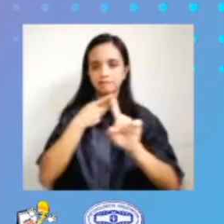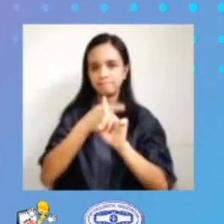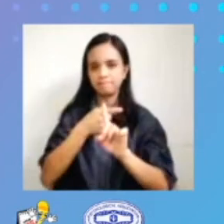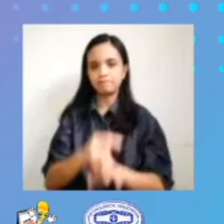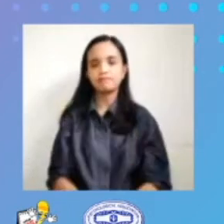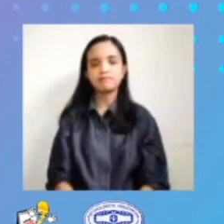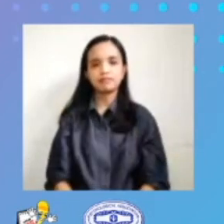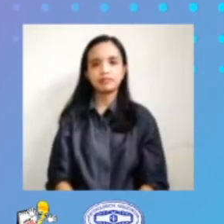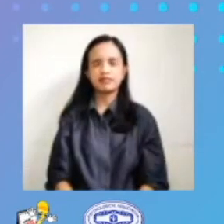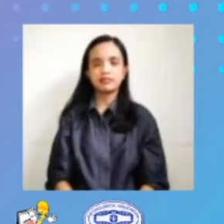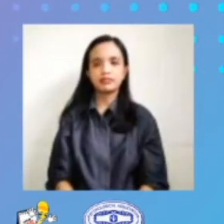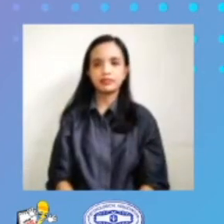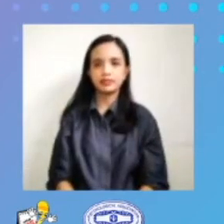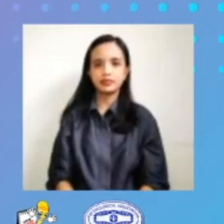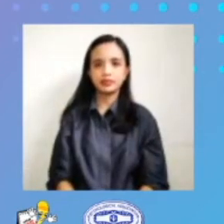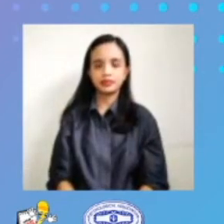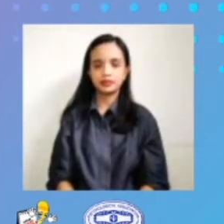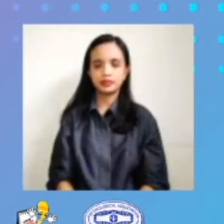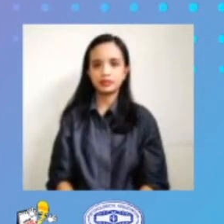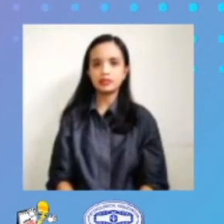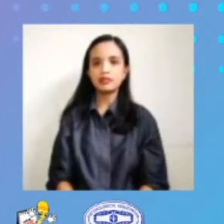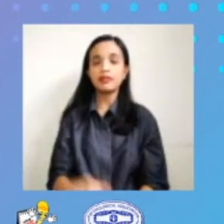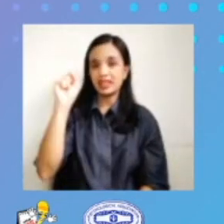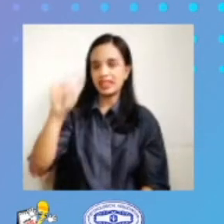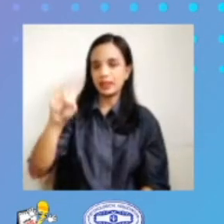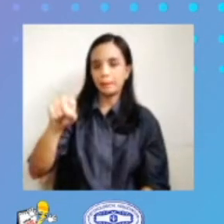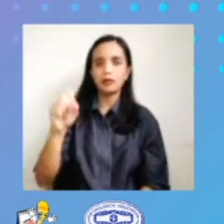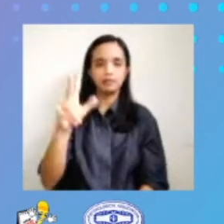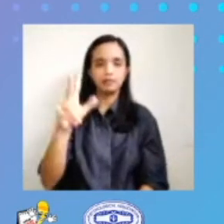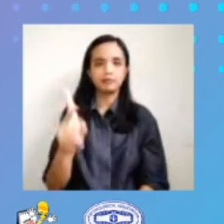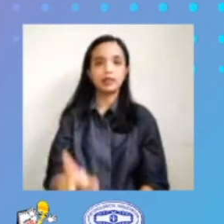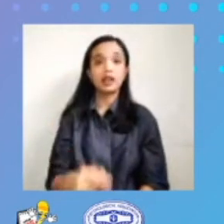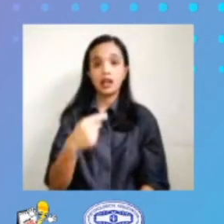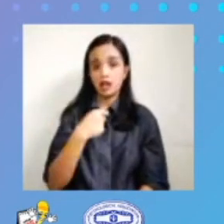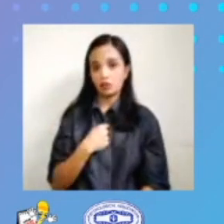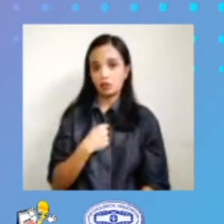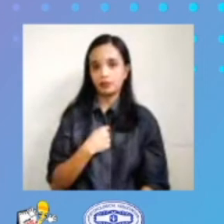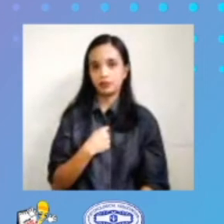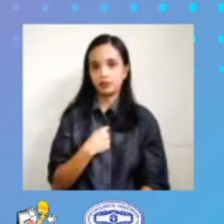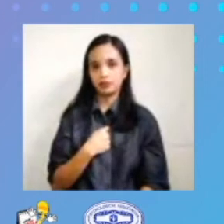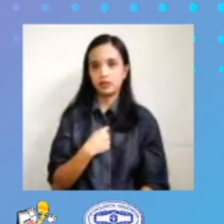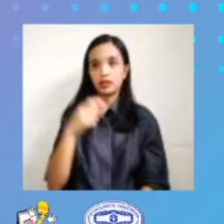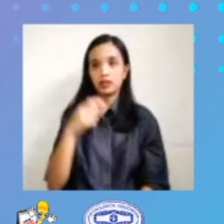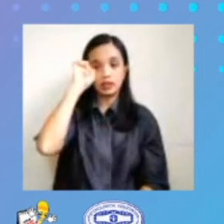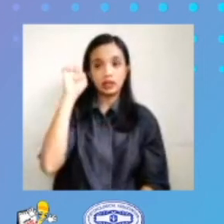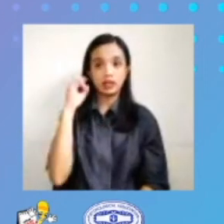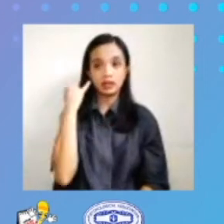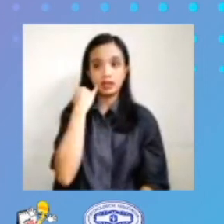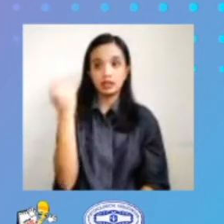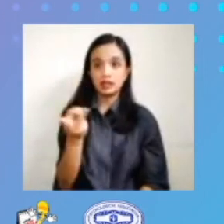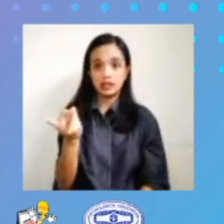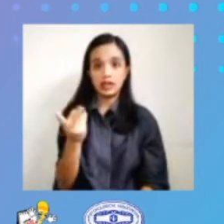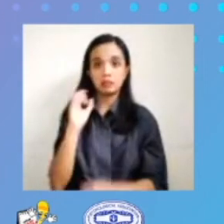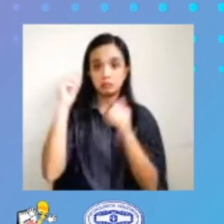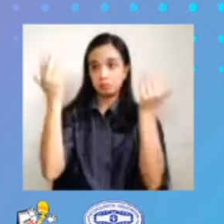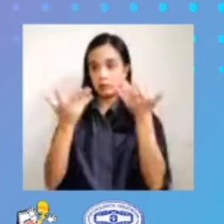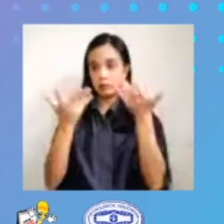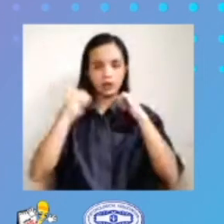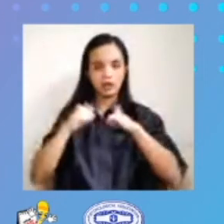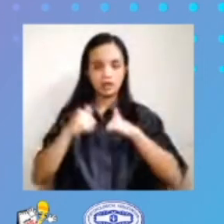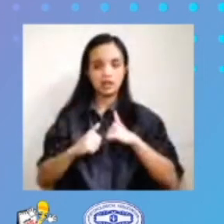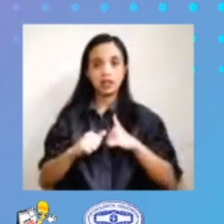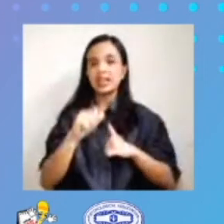Wow. Okay, so ayan, may questions din po tayo dito. Kung mamarapatin niyo po, babasahin ko na po para sa inyo. Ito po, mula